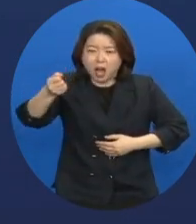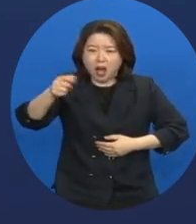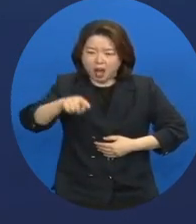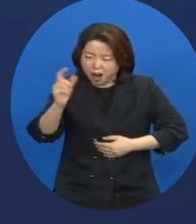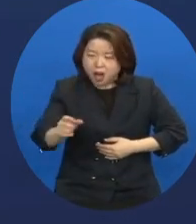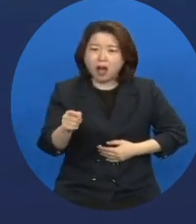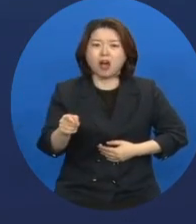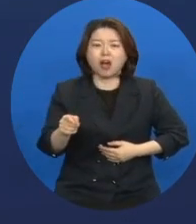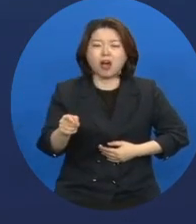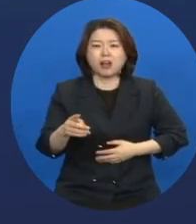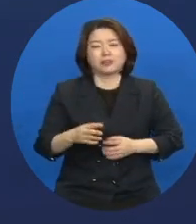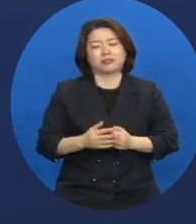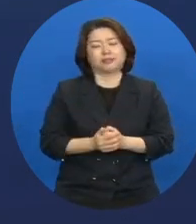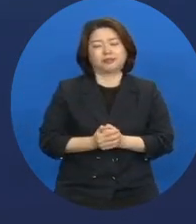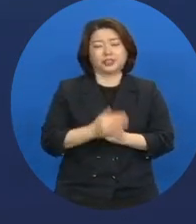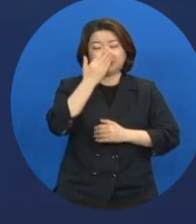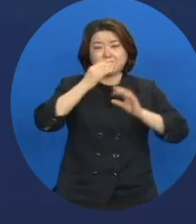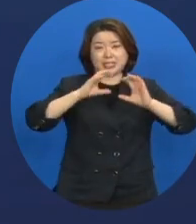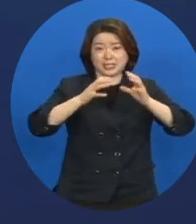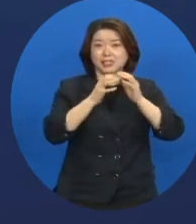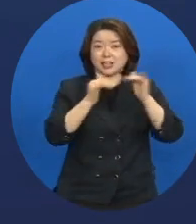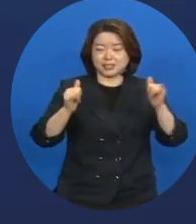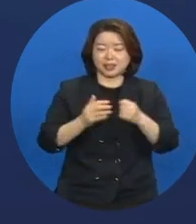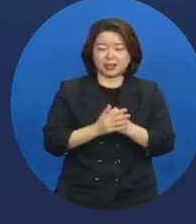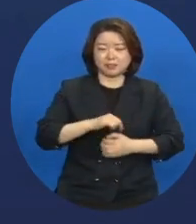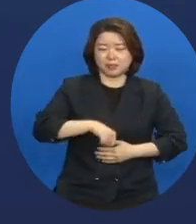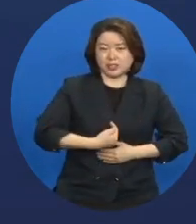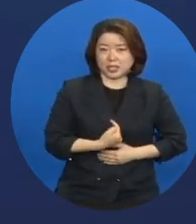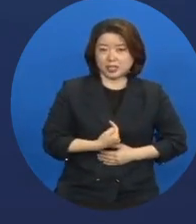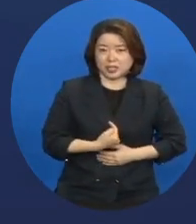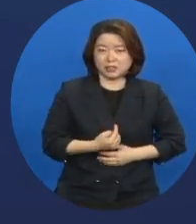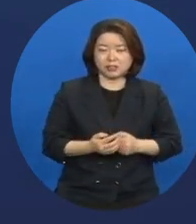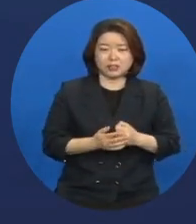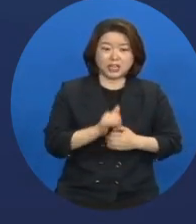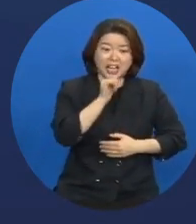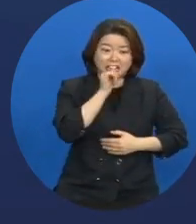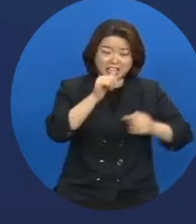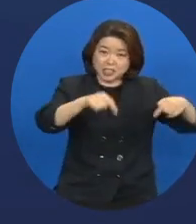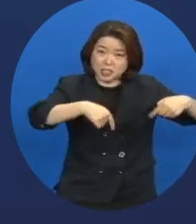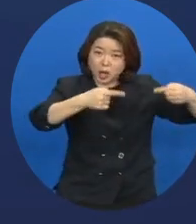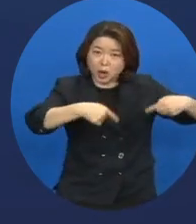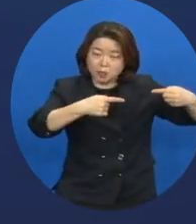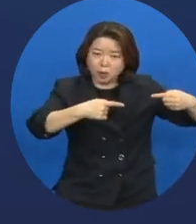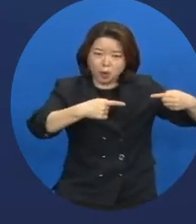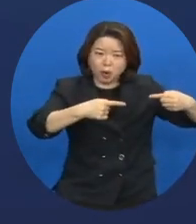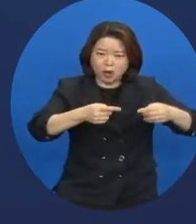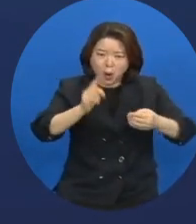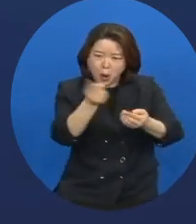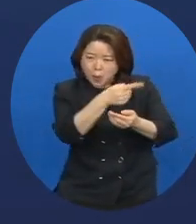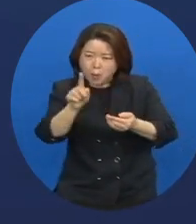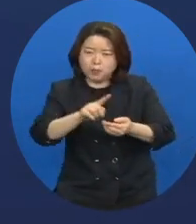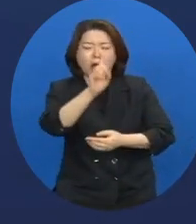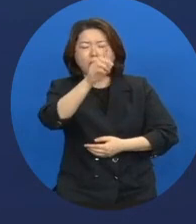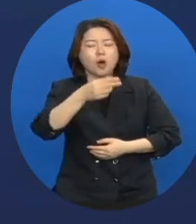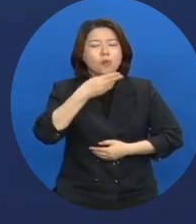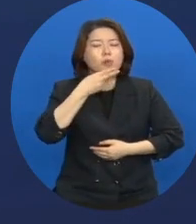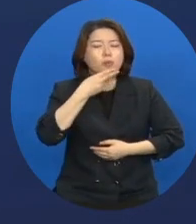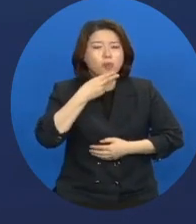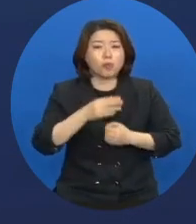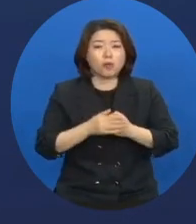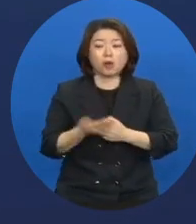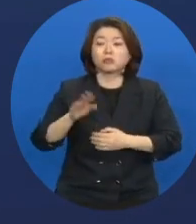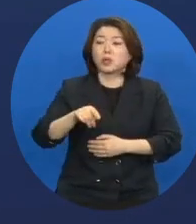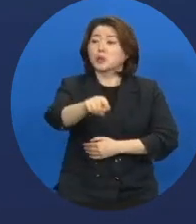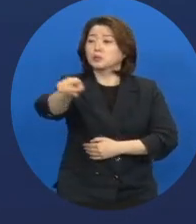말하면 지금 이스라엘 백성들 자기들에게는 이 철 무기 하나 없는데 그